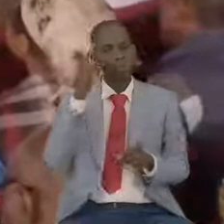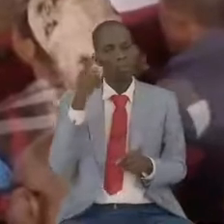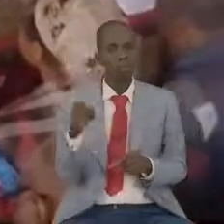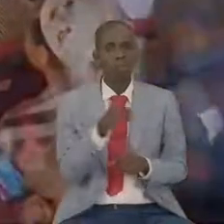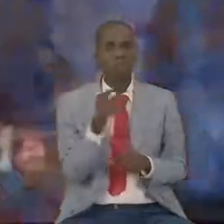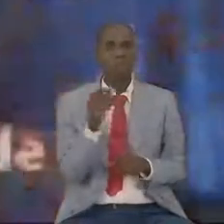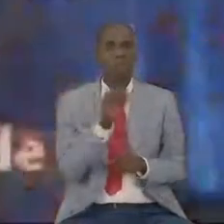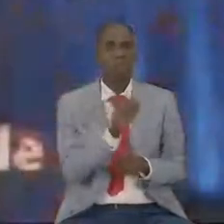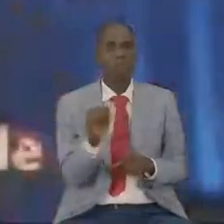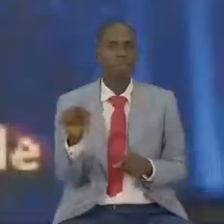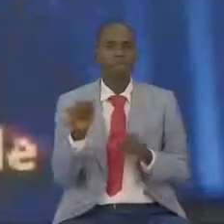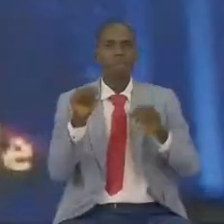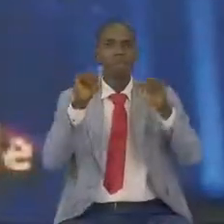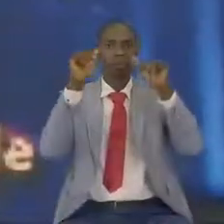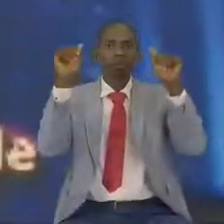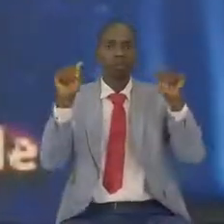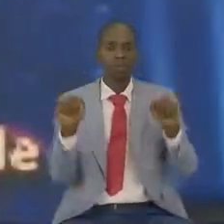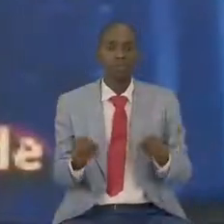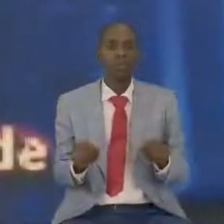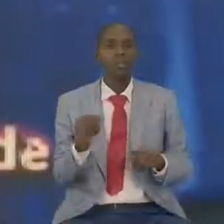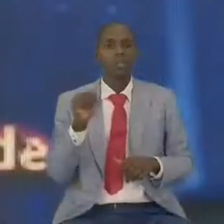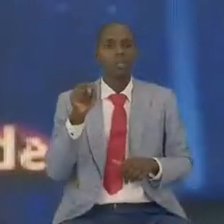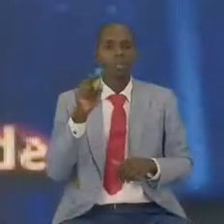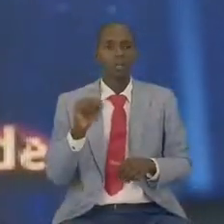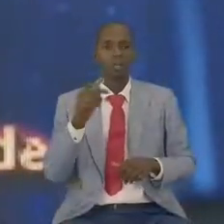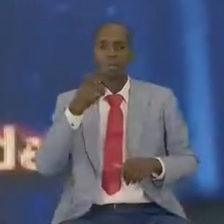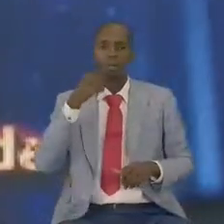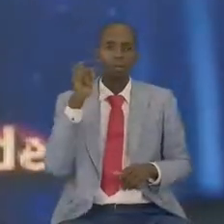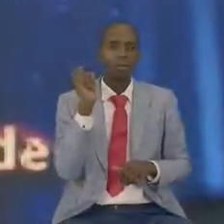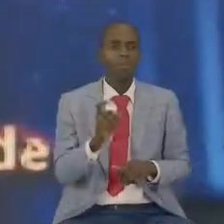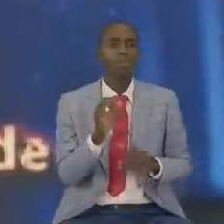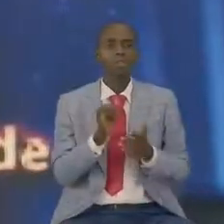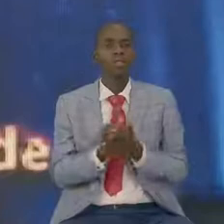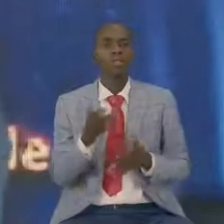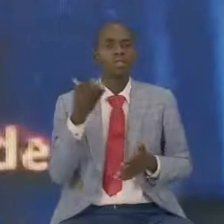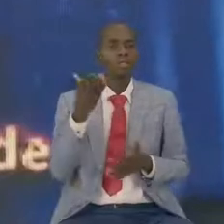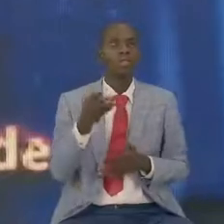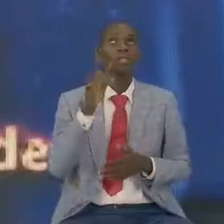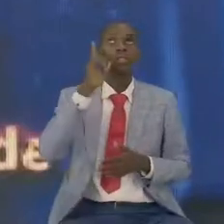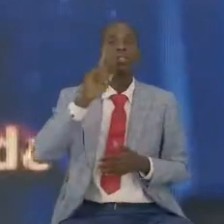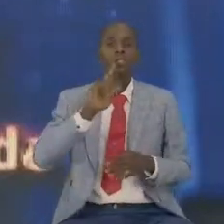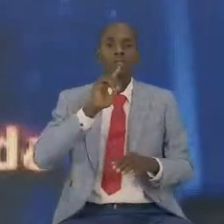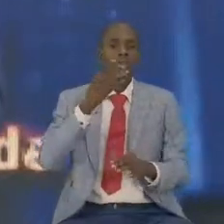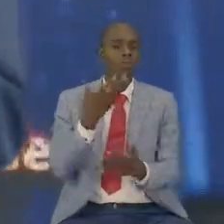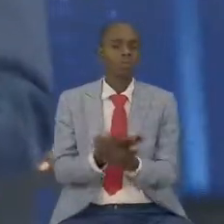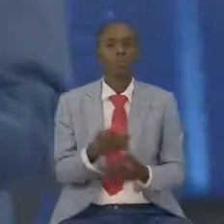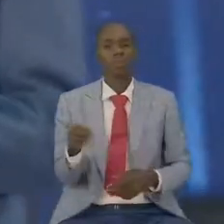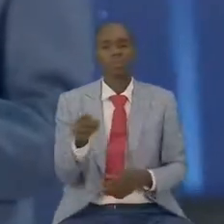Et ce fut là que l'Éternel donna au peuple des lois et des ordonnances, et c'est là qu'il le mit à